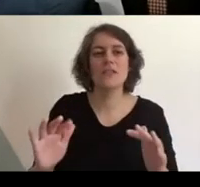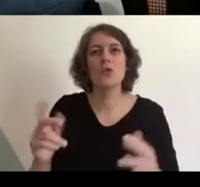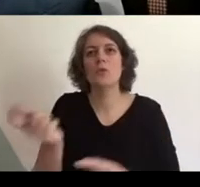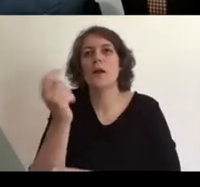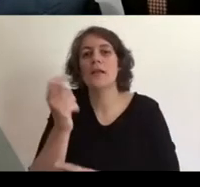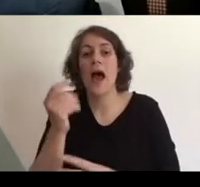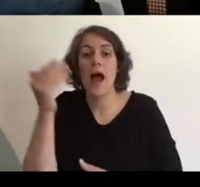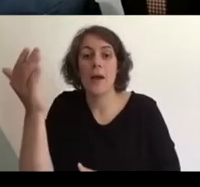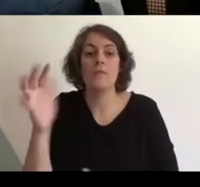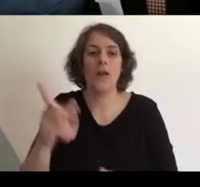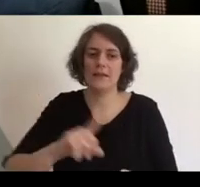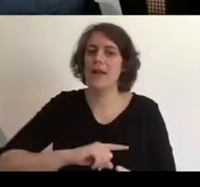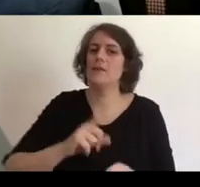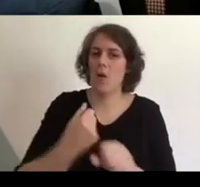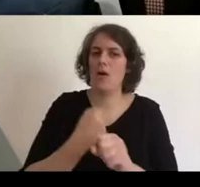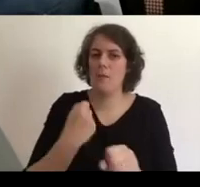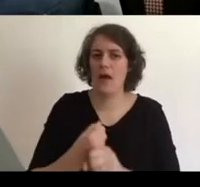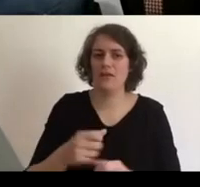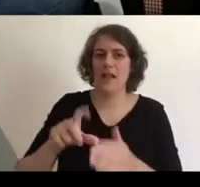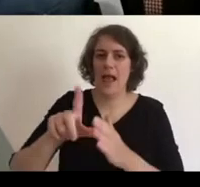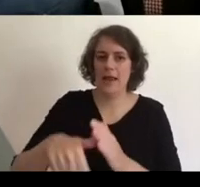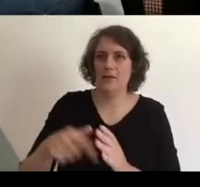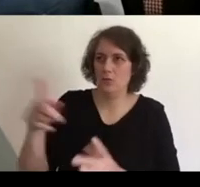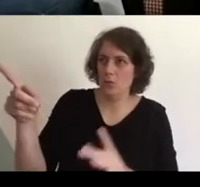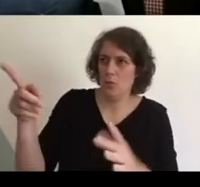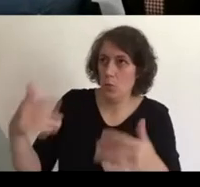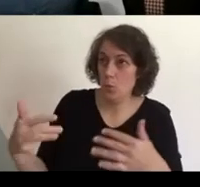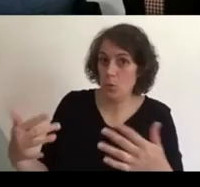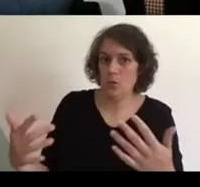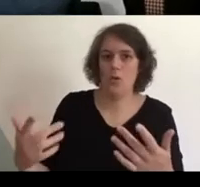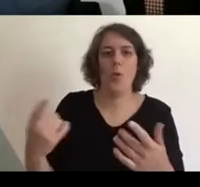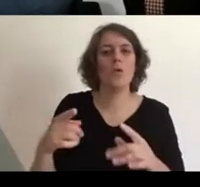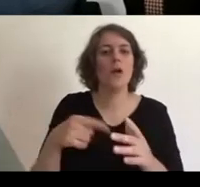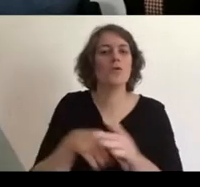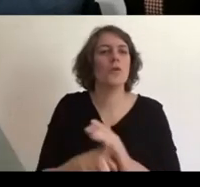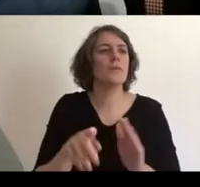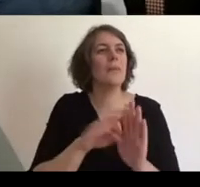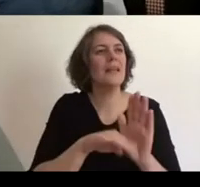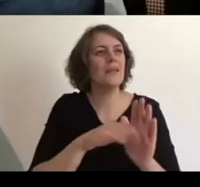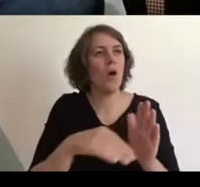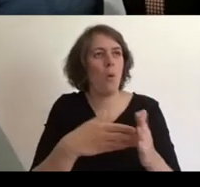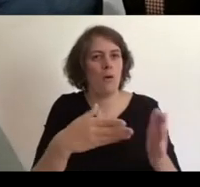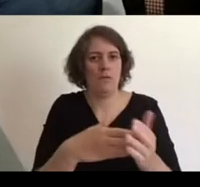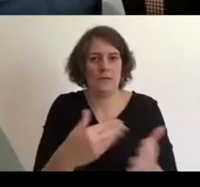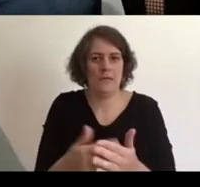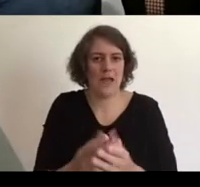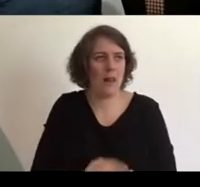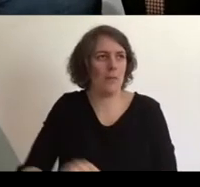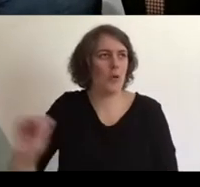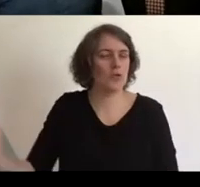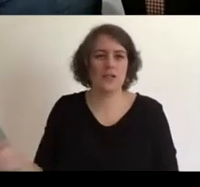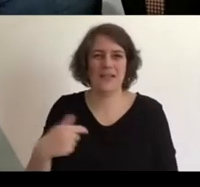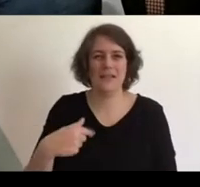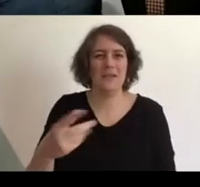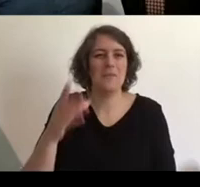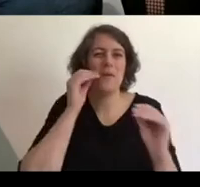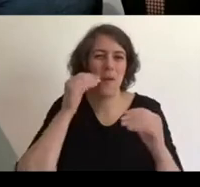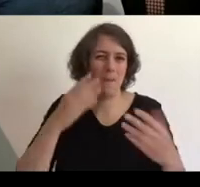andere Mal passiert. Oder liegt es tatsächlich an der Behinderung? ich selber habe ja aber auch